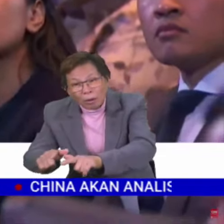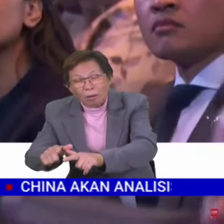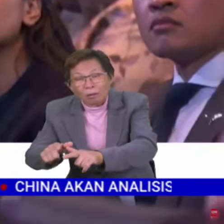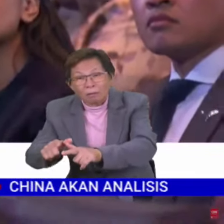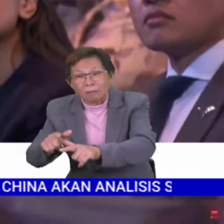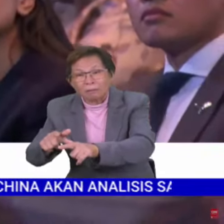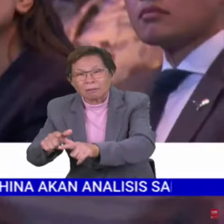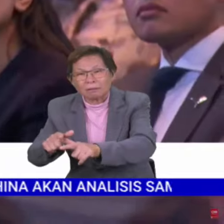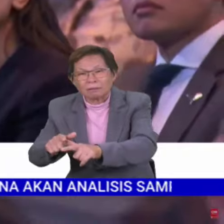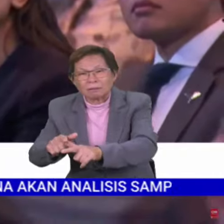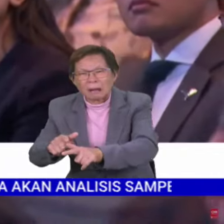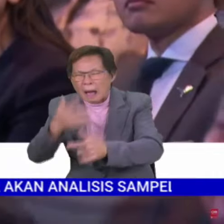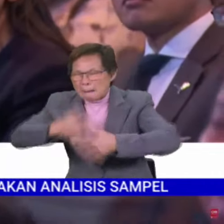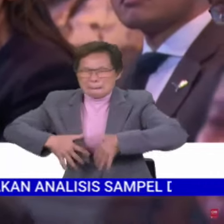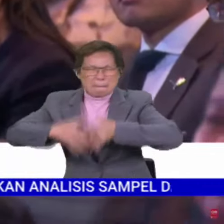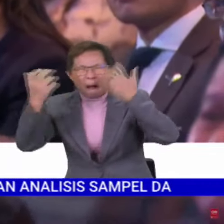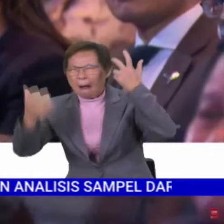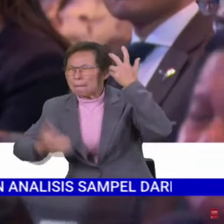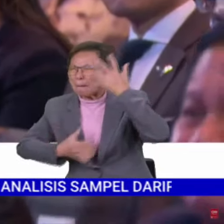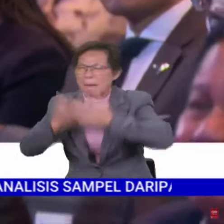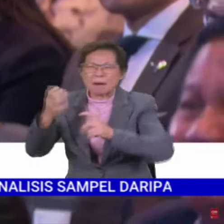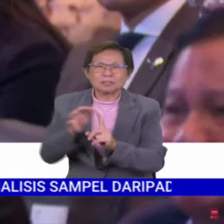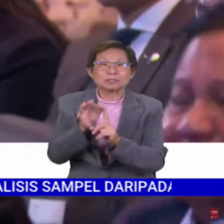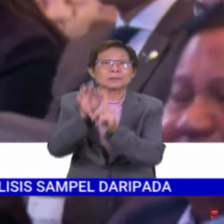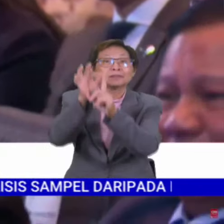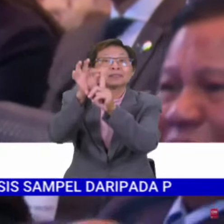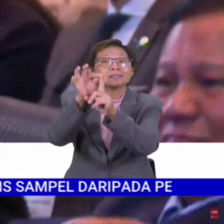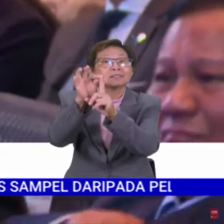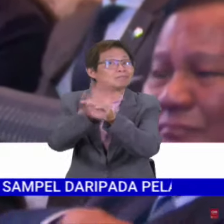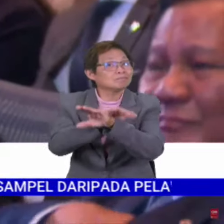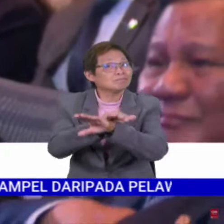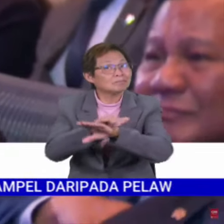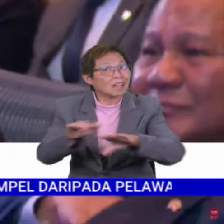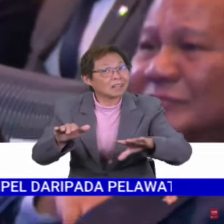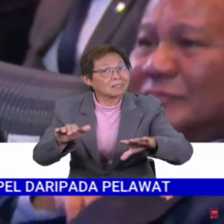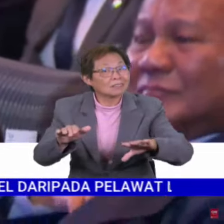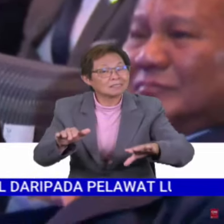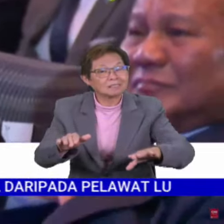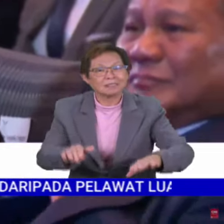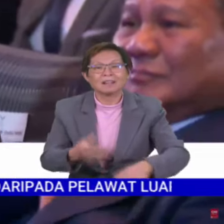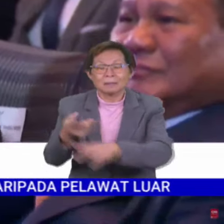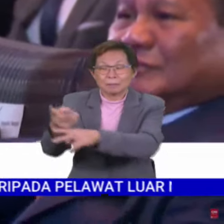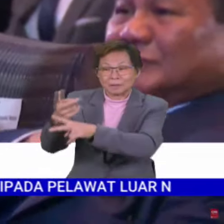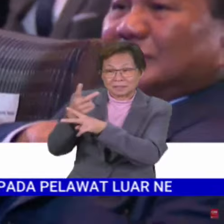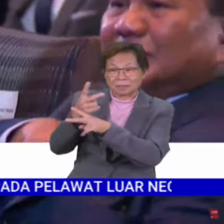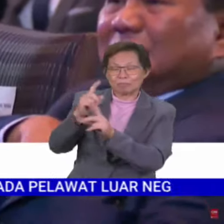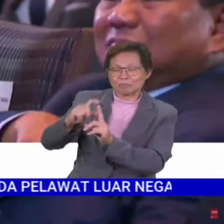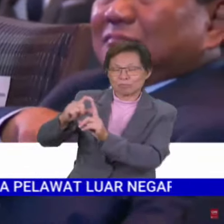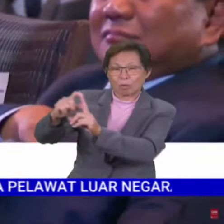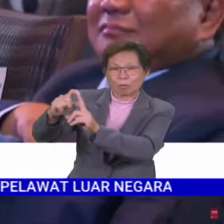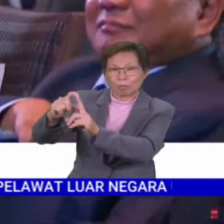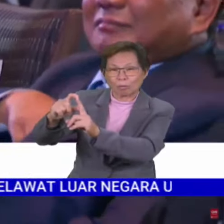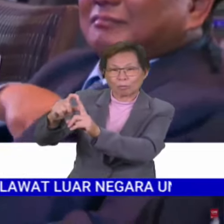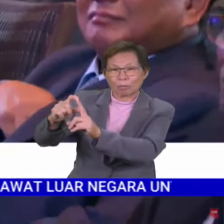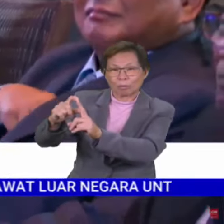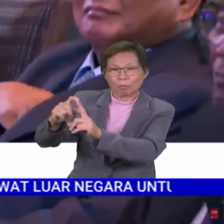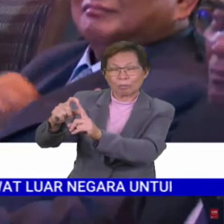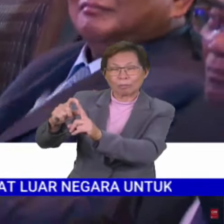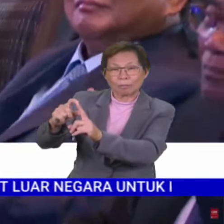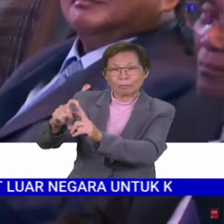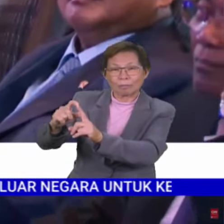terjadinya barbarism of specialization. Untuk meminjam ungkapan Ortega Gasset.